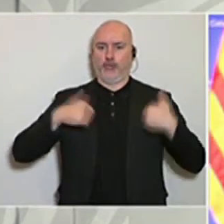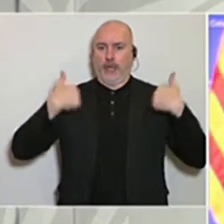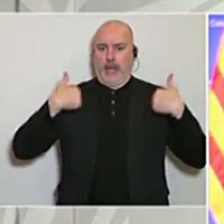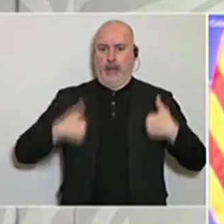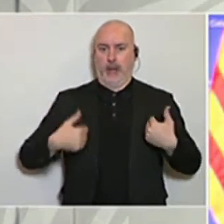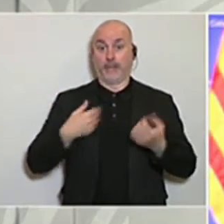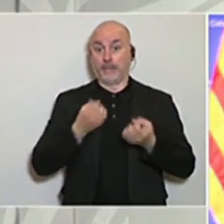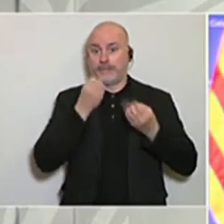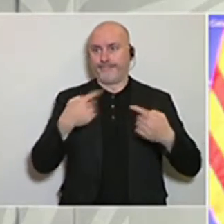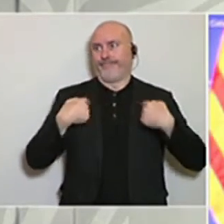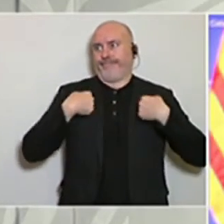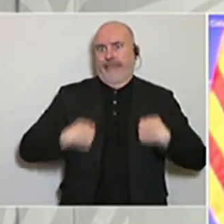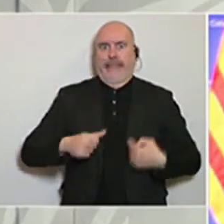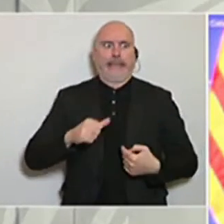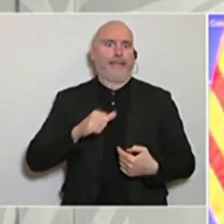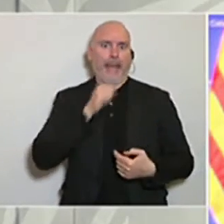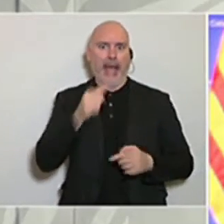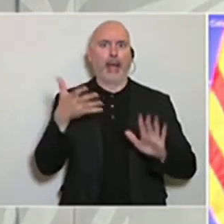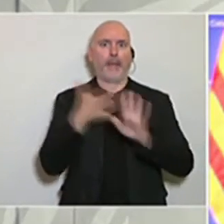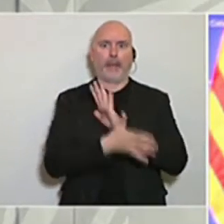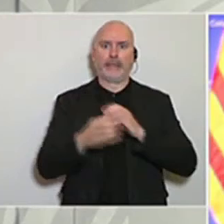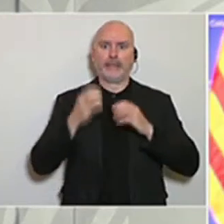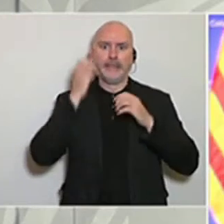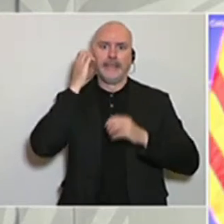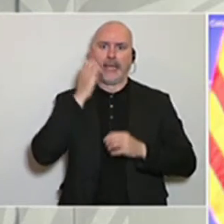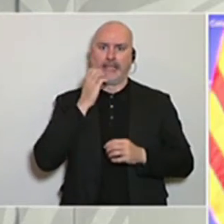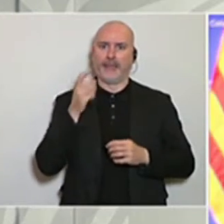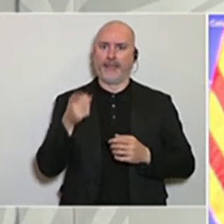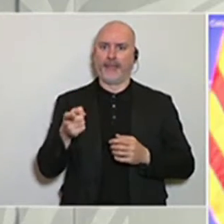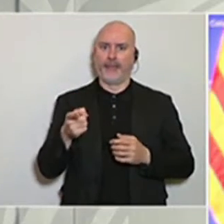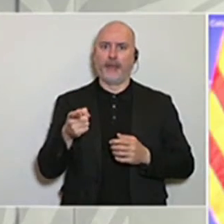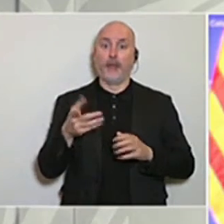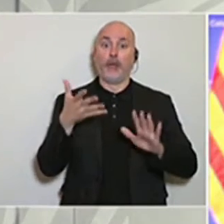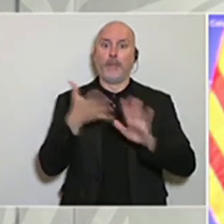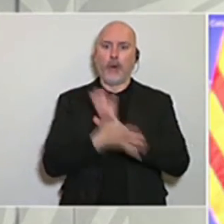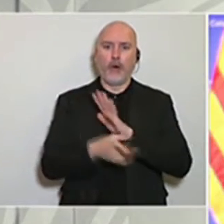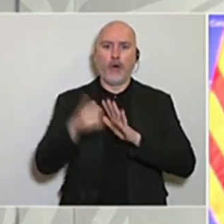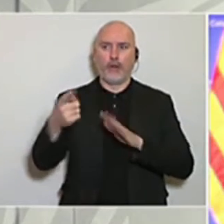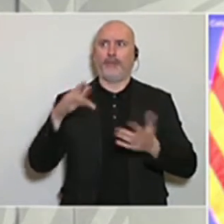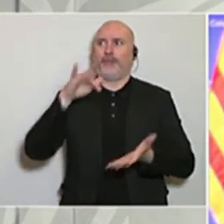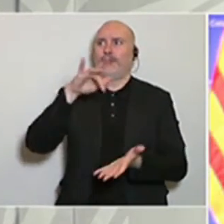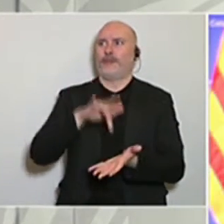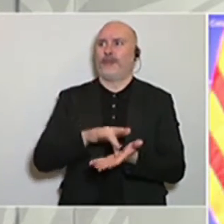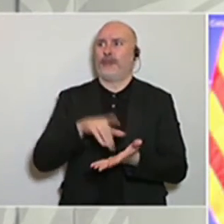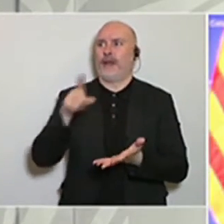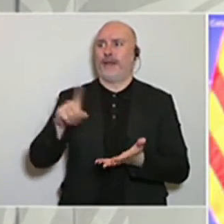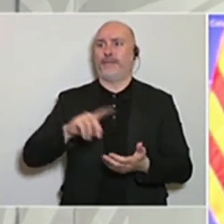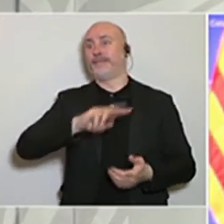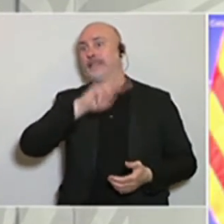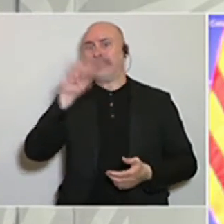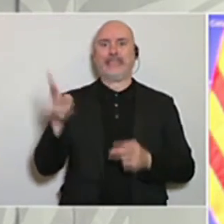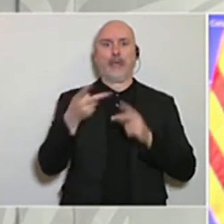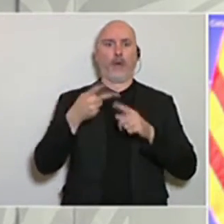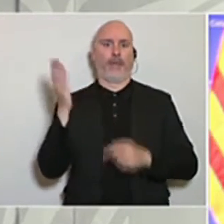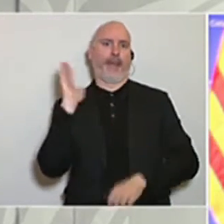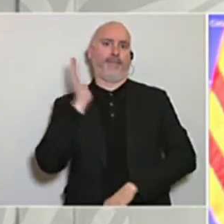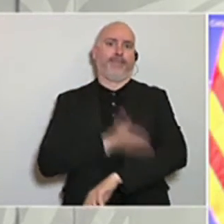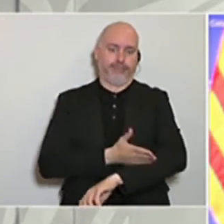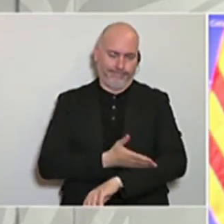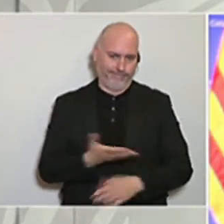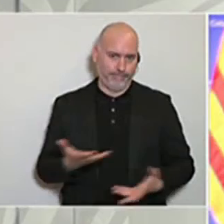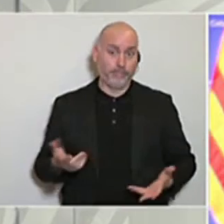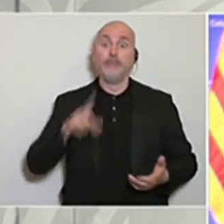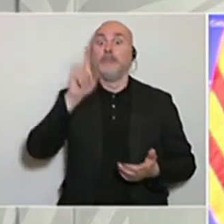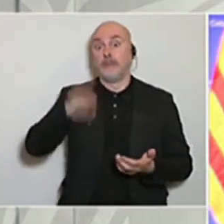ser que me sabia greu per Jordi Sánchez, no? Lamentar que Jordi Sánchez ho pugui viure com una segona condemna. Però dit això, i també ahir